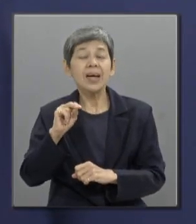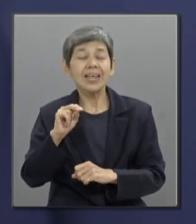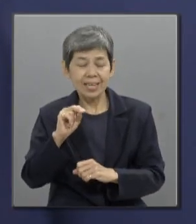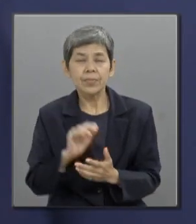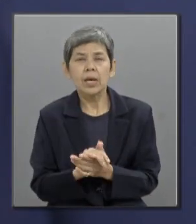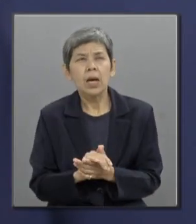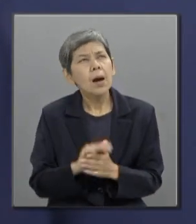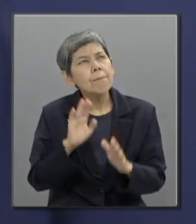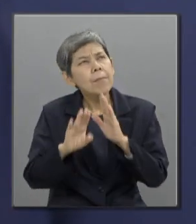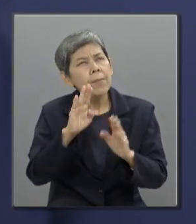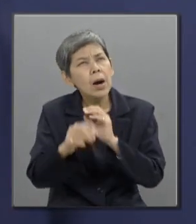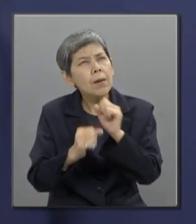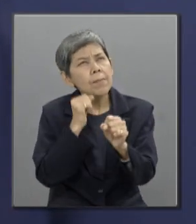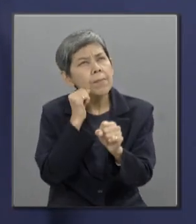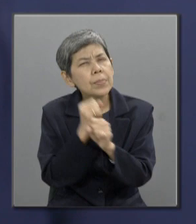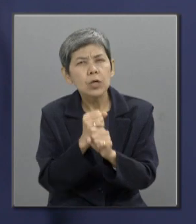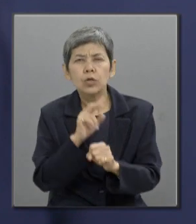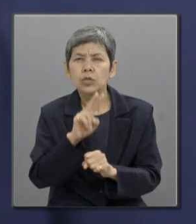1930ก็คือประมาณปี